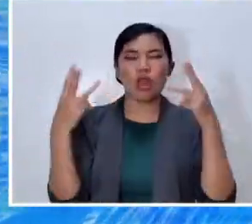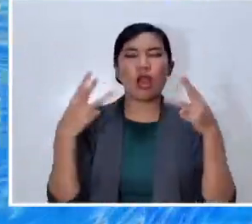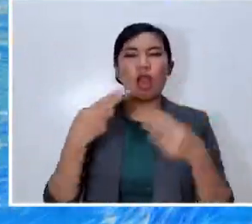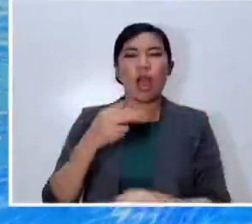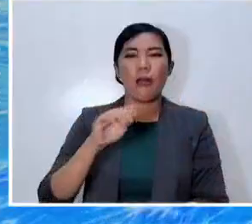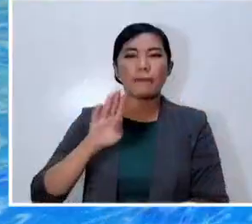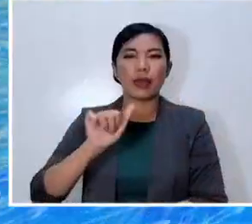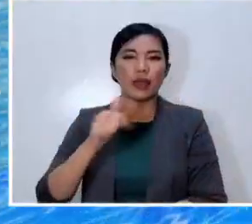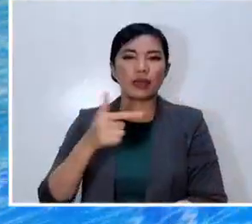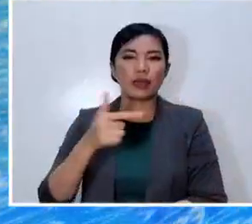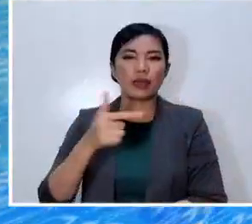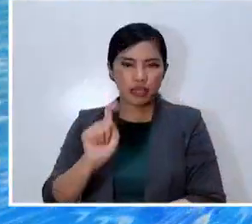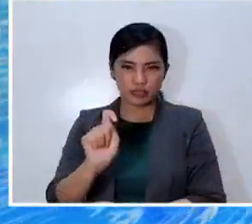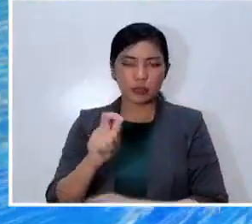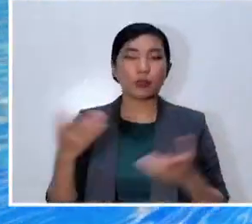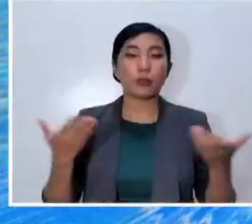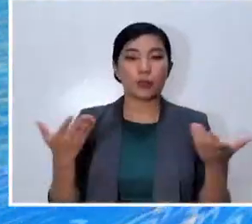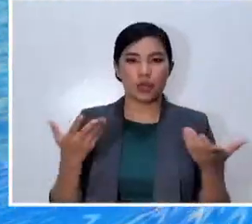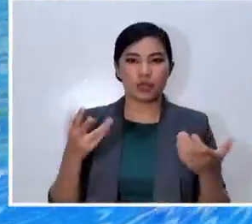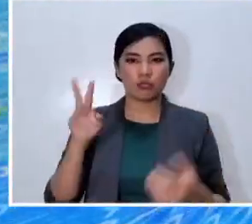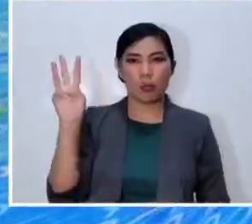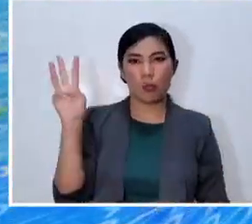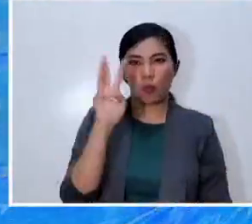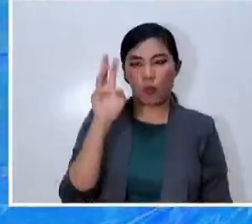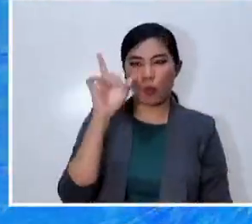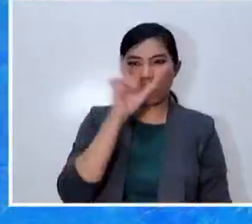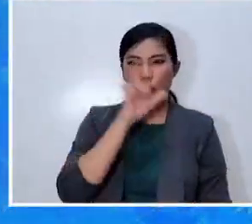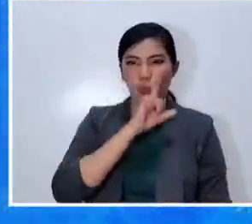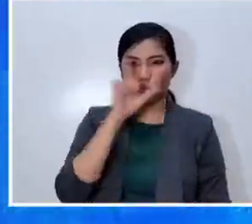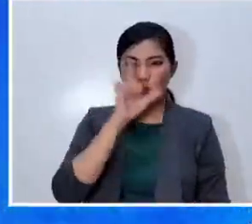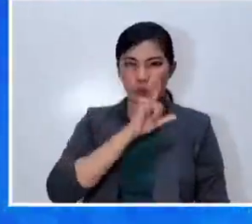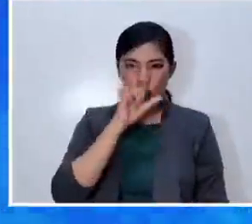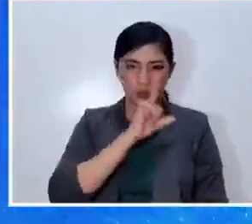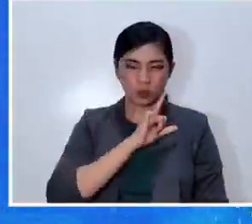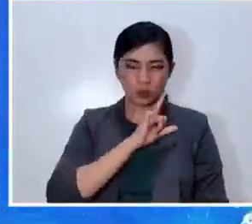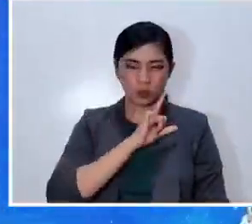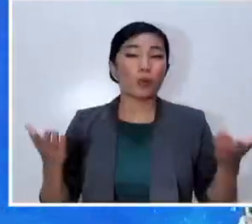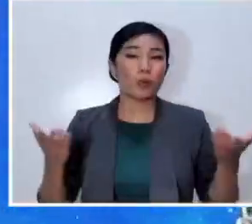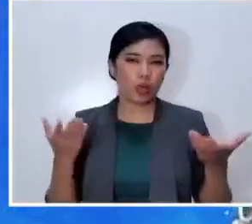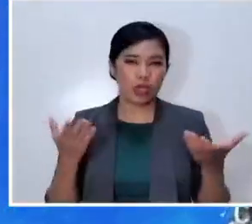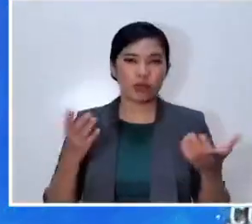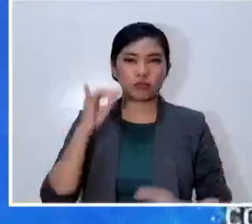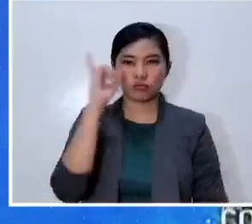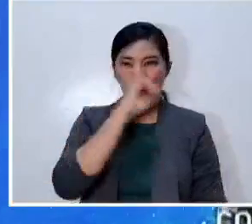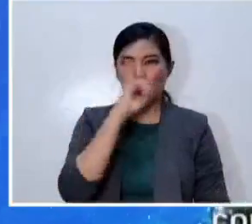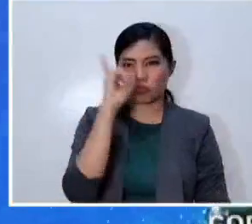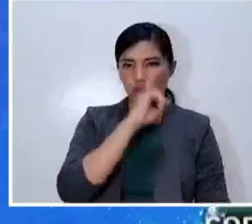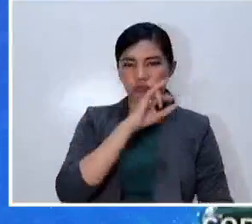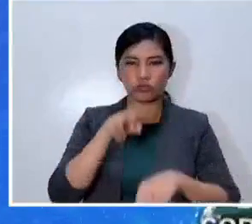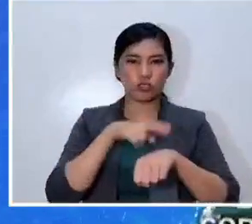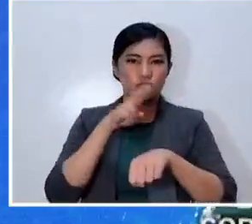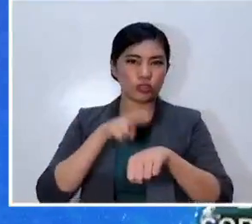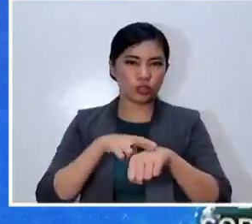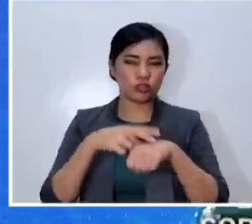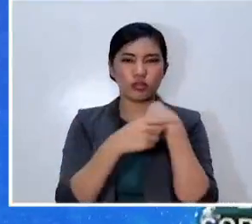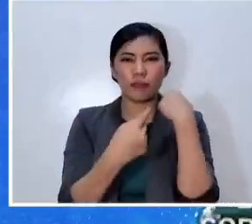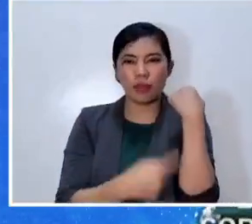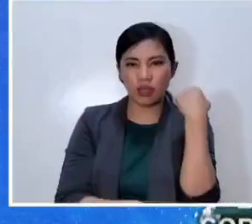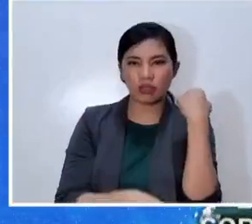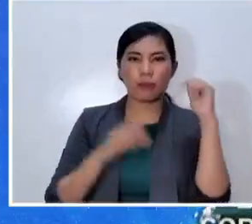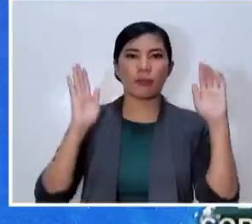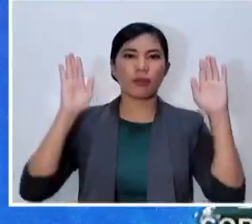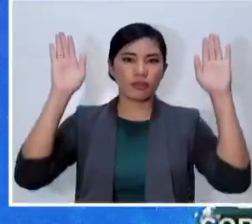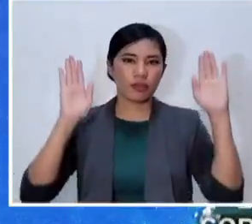section ng Luzon. Pinakaapektado ng habagat ang Ilocos Region, Zambales, Benguet, Batanes at Babuyan Islands na makakaasa